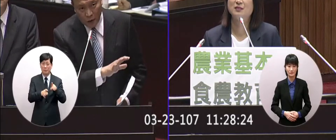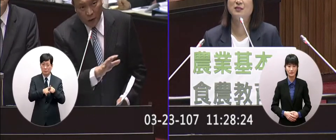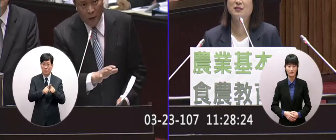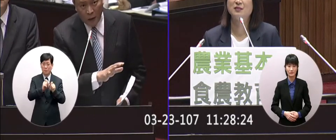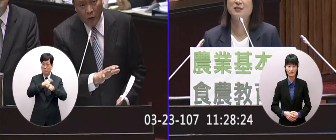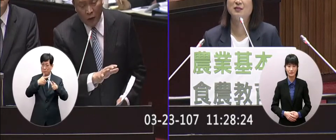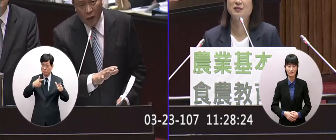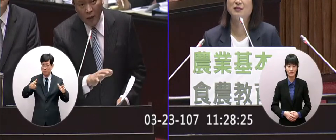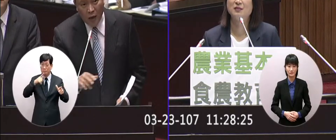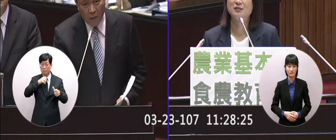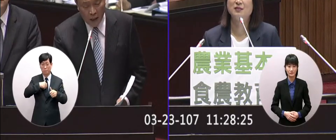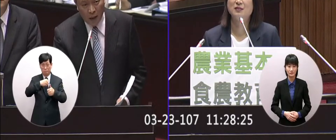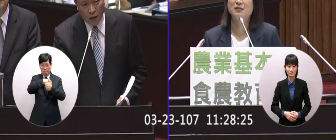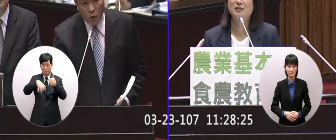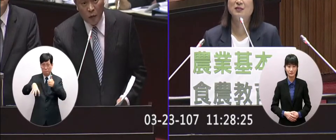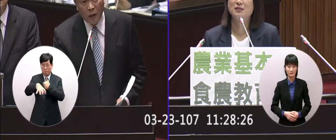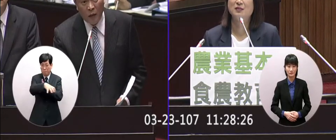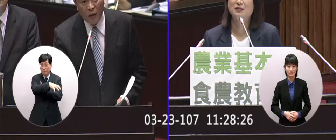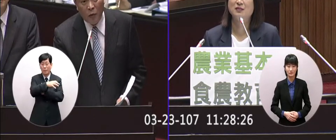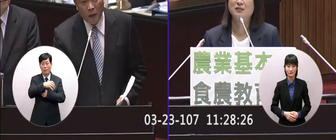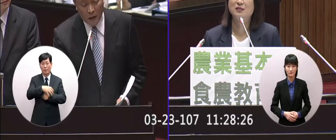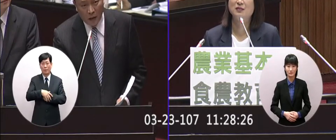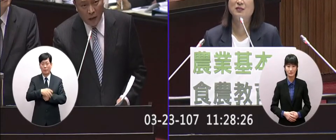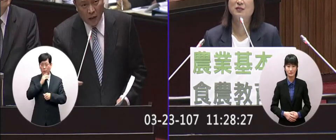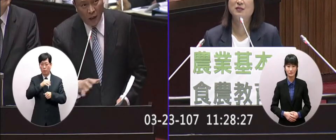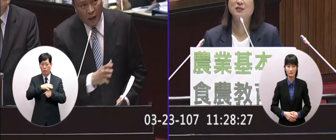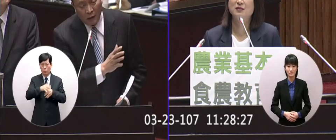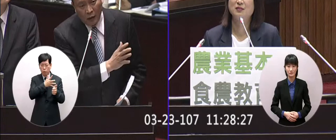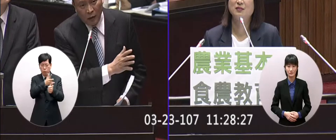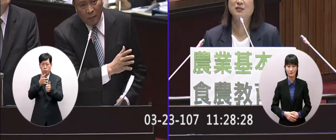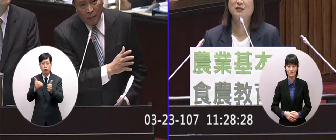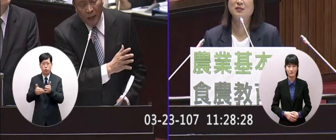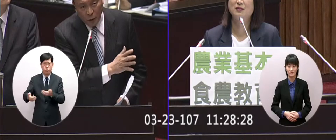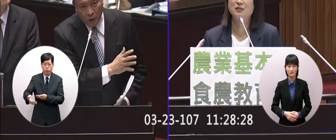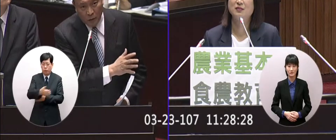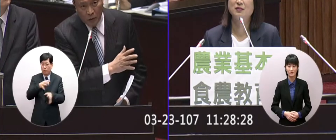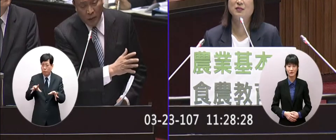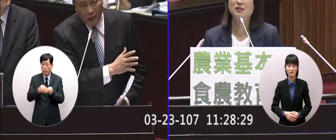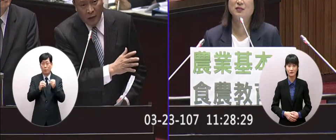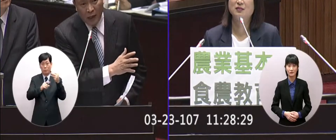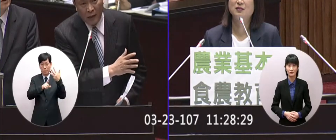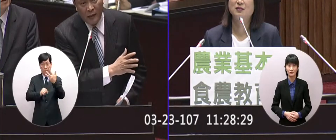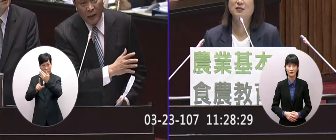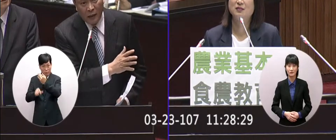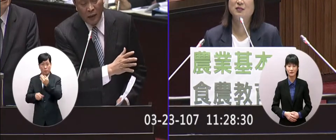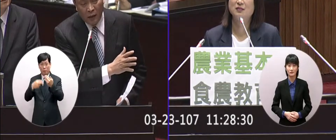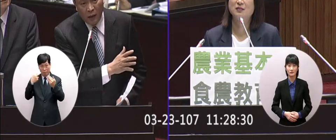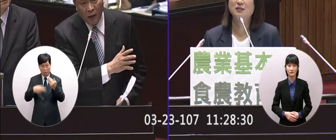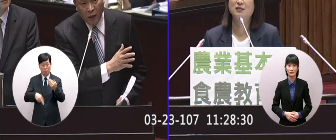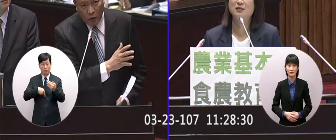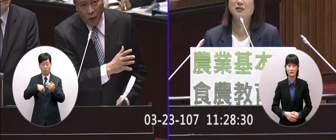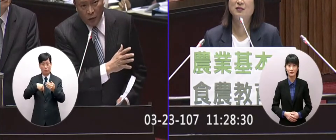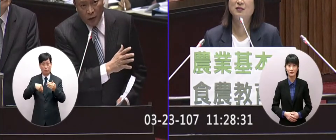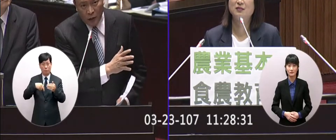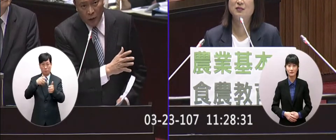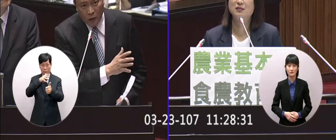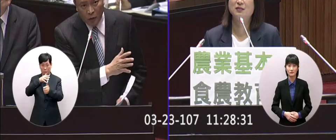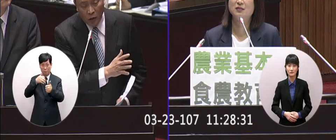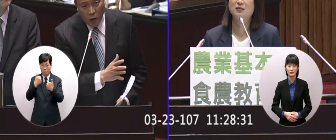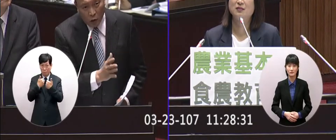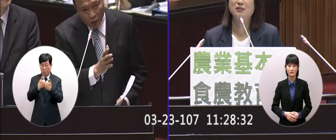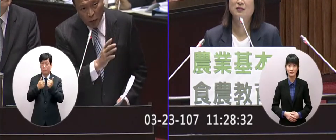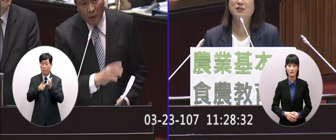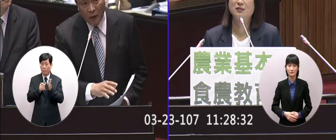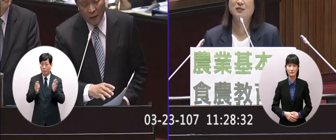各种的这个结构每一个做一个会诊，那到了八九月份我们要召开这样的一个农业会议的